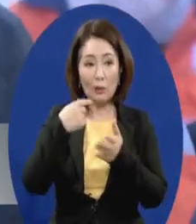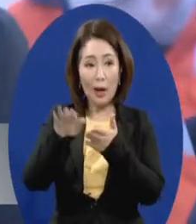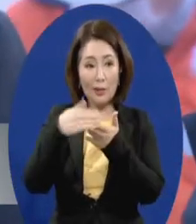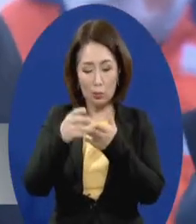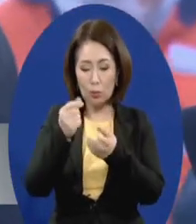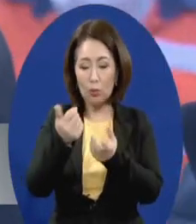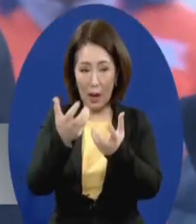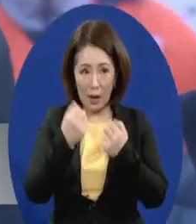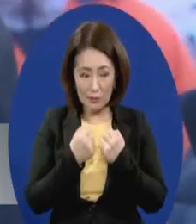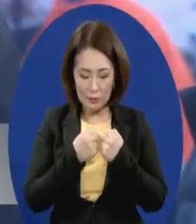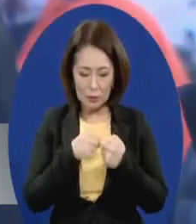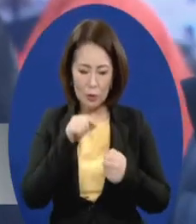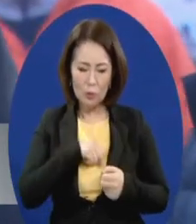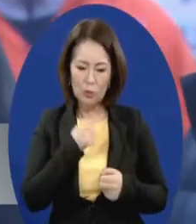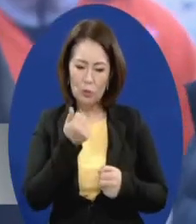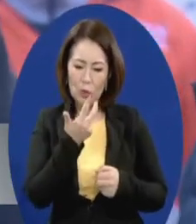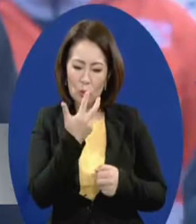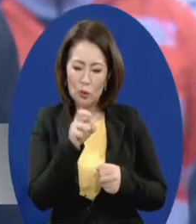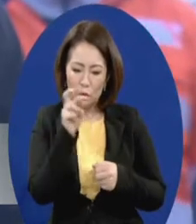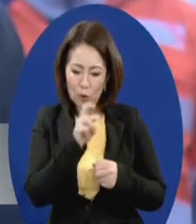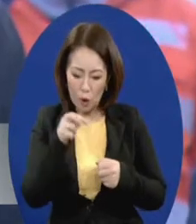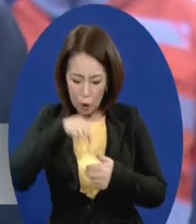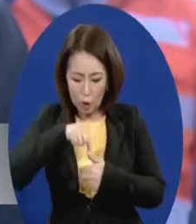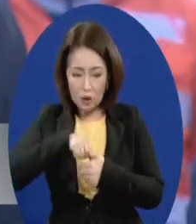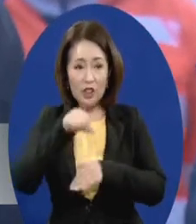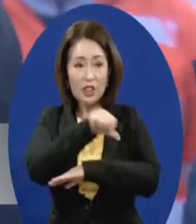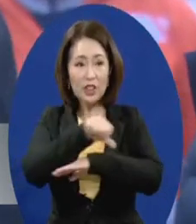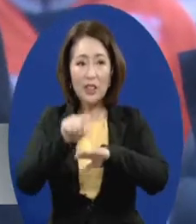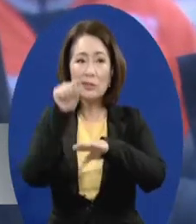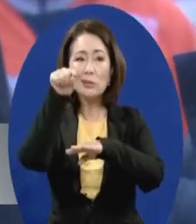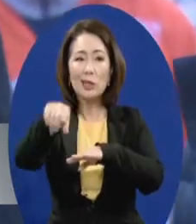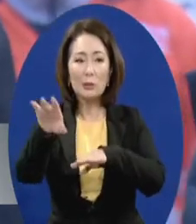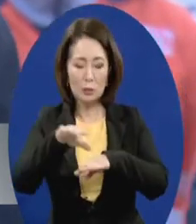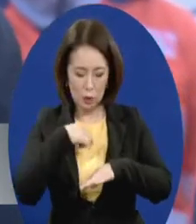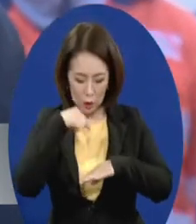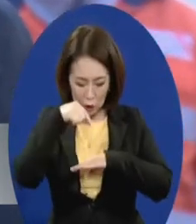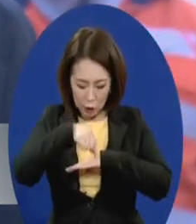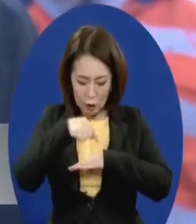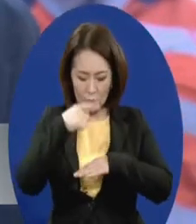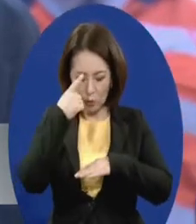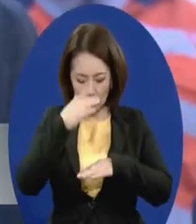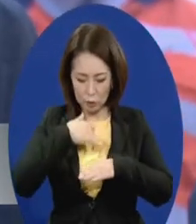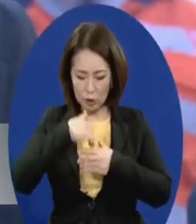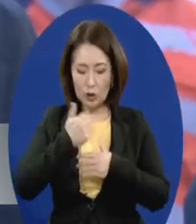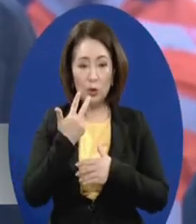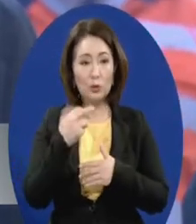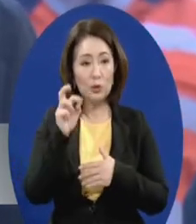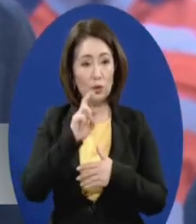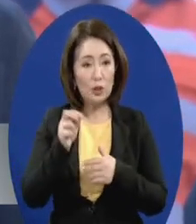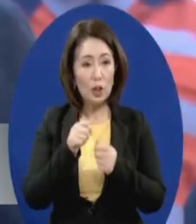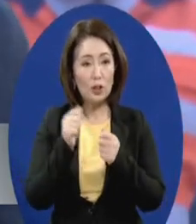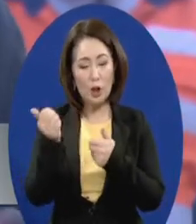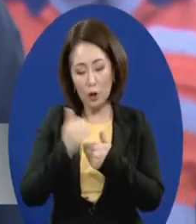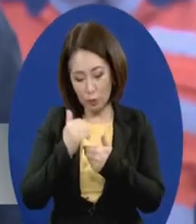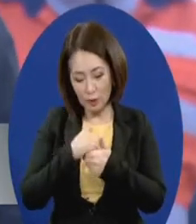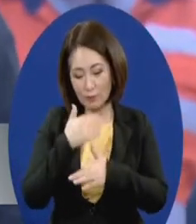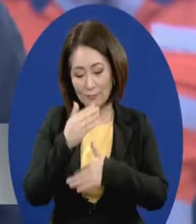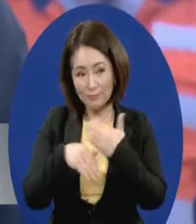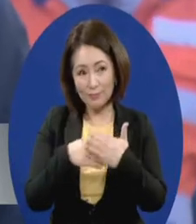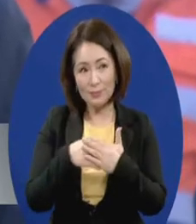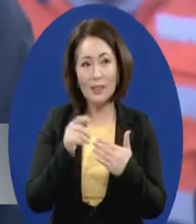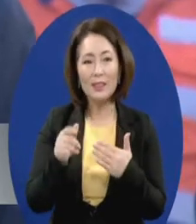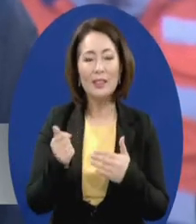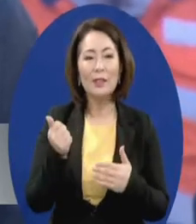шиг 30 долларын өртгийг хилийн цаана биш хил дотроо ингээд шингээд өртгөх шингээд ингээд явах юм бол мэдээж тэр хэмжээгээр